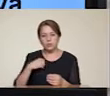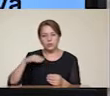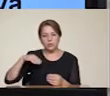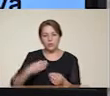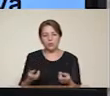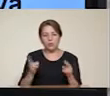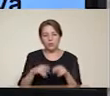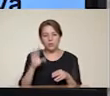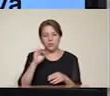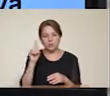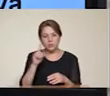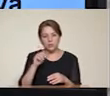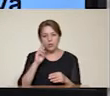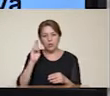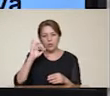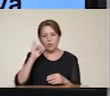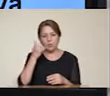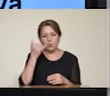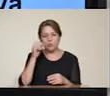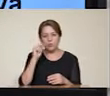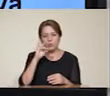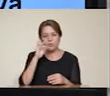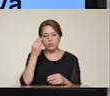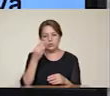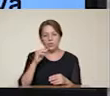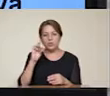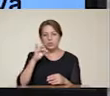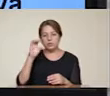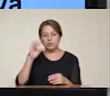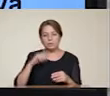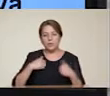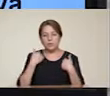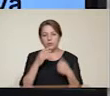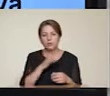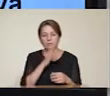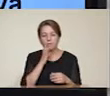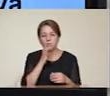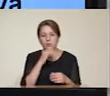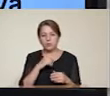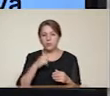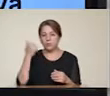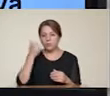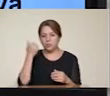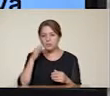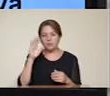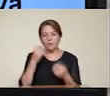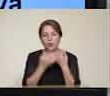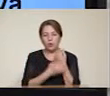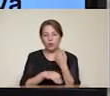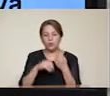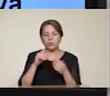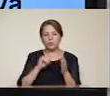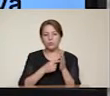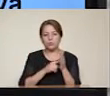aytiladi. Ko'chish deb jism harakatlanayotgan vaqtda uning boshlang'ich va oxirgi nuqtasini tutashtiruvchi